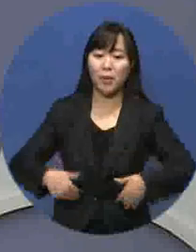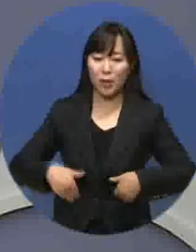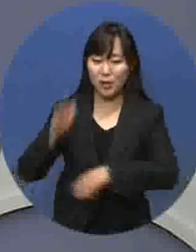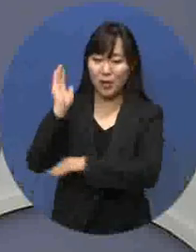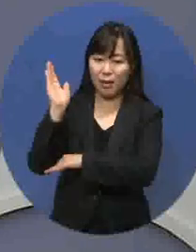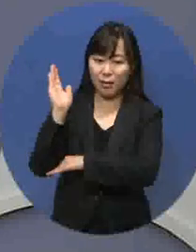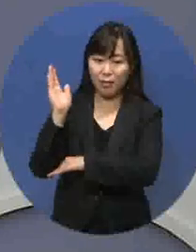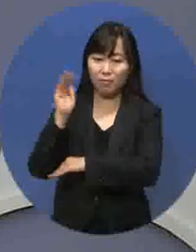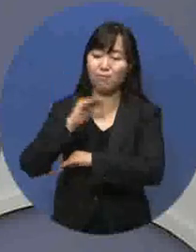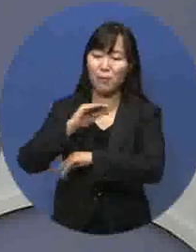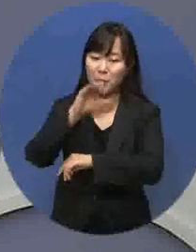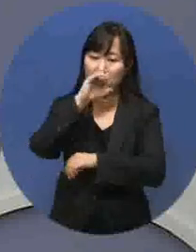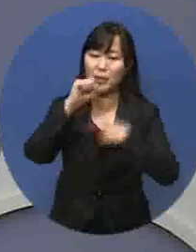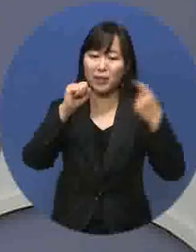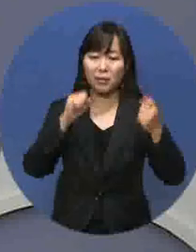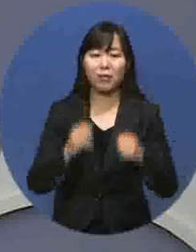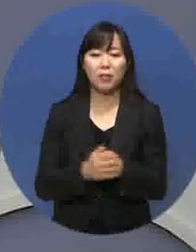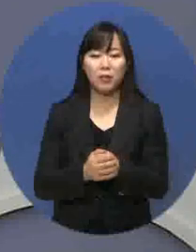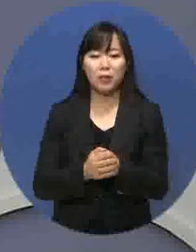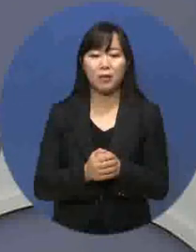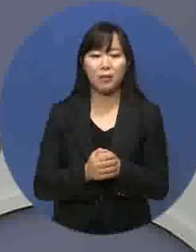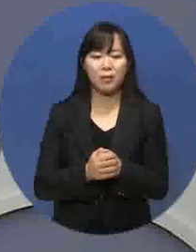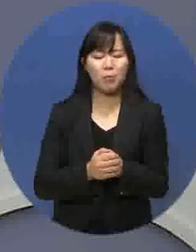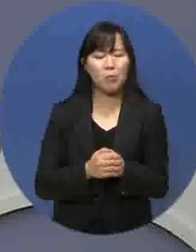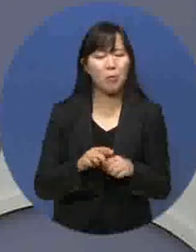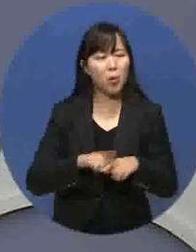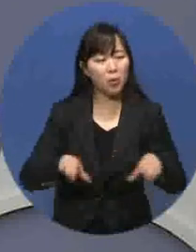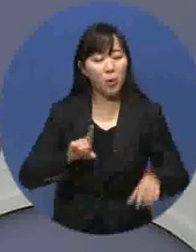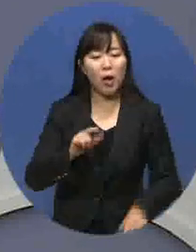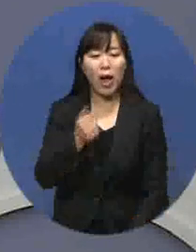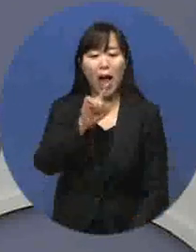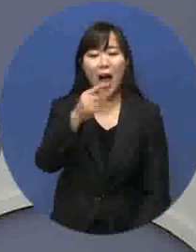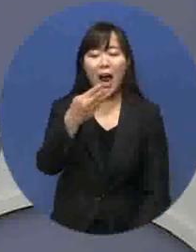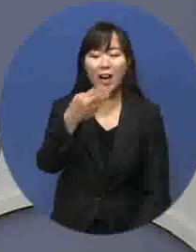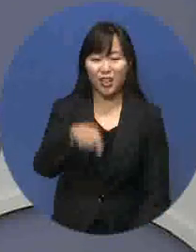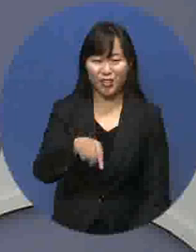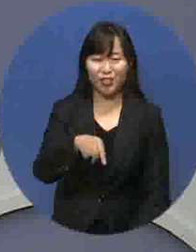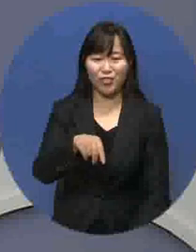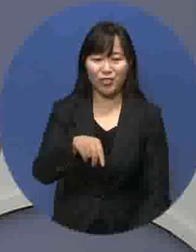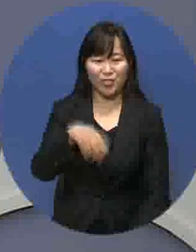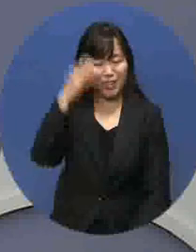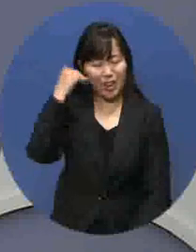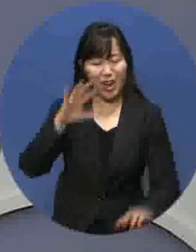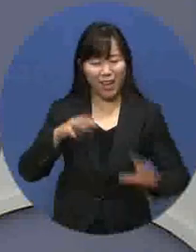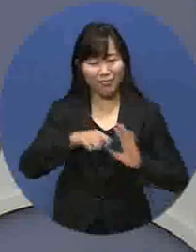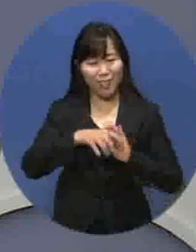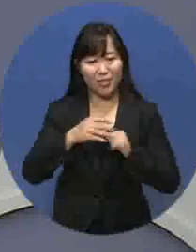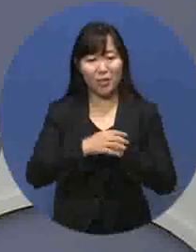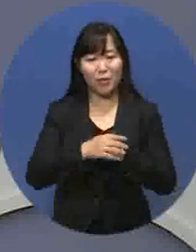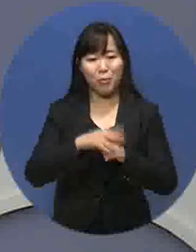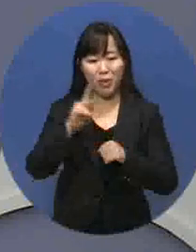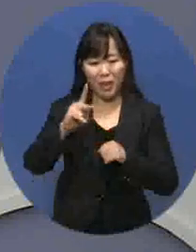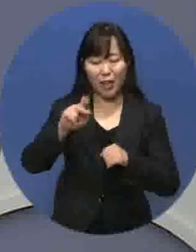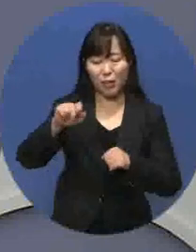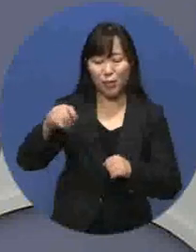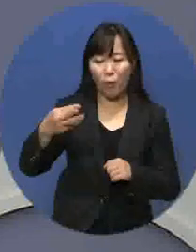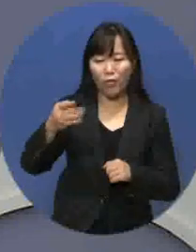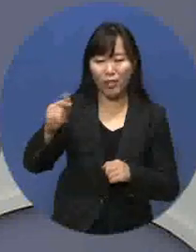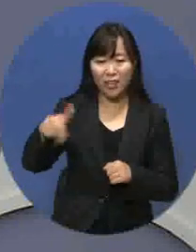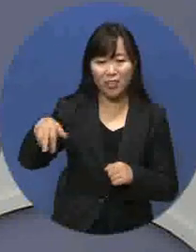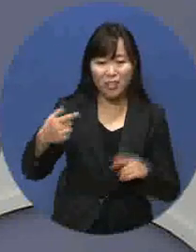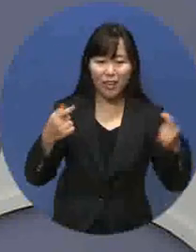않겠나. 그래서 이제 약간 이제 예를 들어서 지금 우리가 이제 뭐 한류다 뭐 K 콘텐츠다 이렇게 얘기를 하고